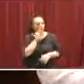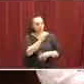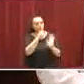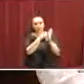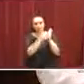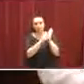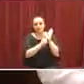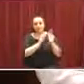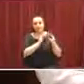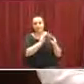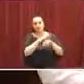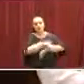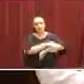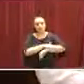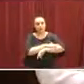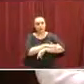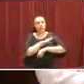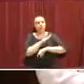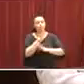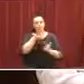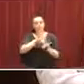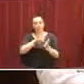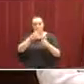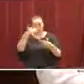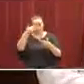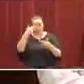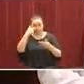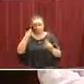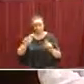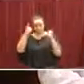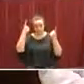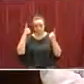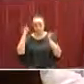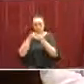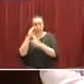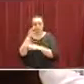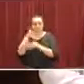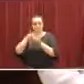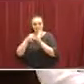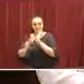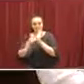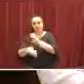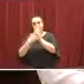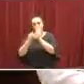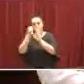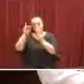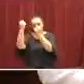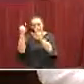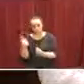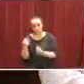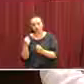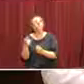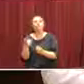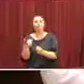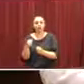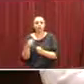mesures prendrà el govern, el seu govern, després de conèixer que el Partit Popular es comportava com un sistema de corrupció institucionalitzat,